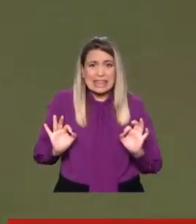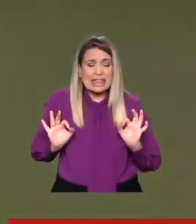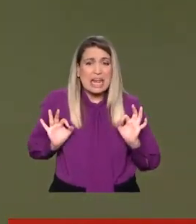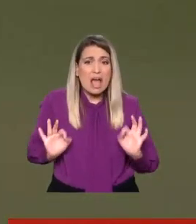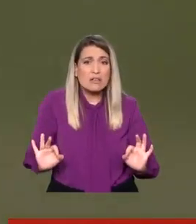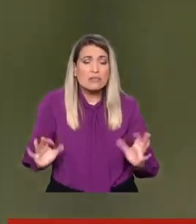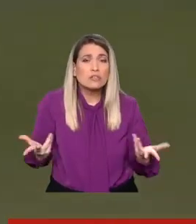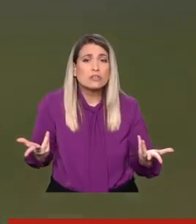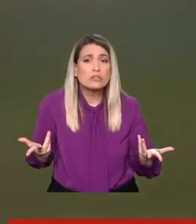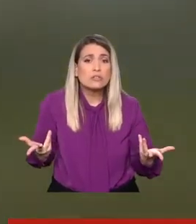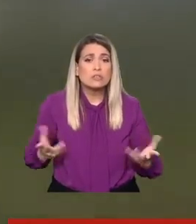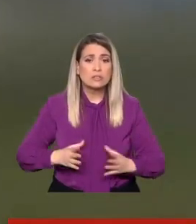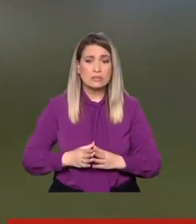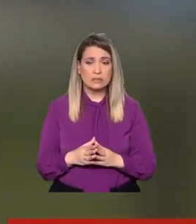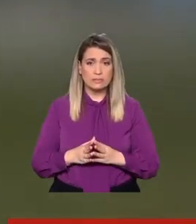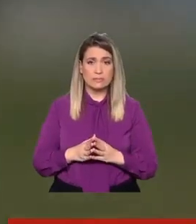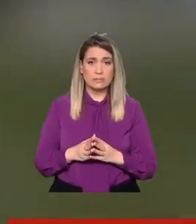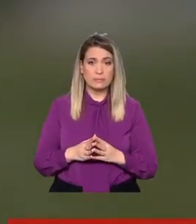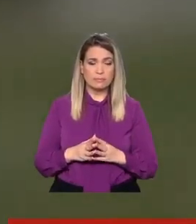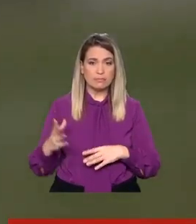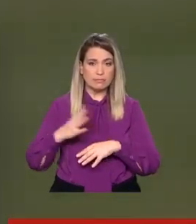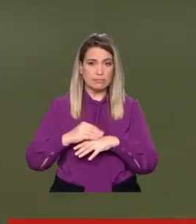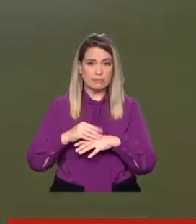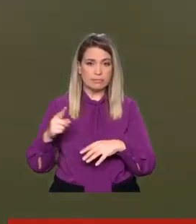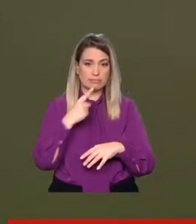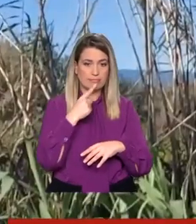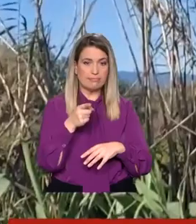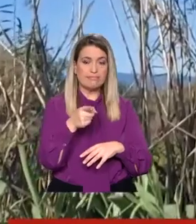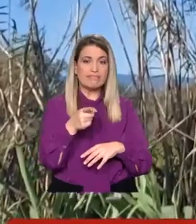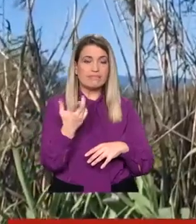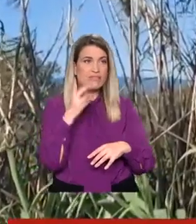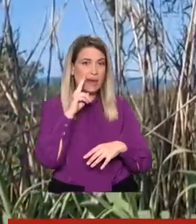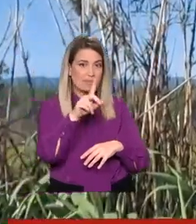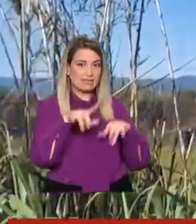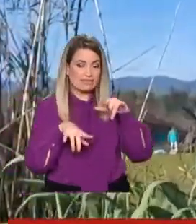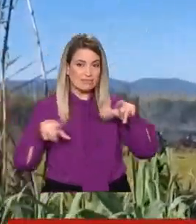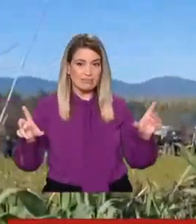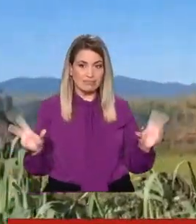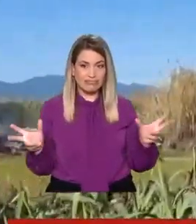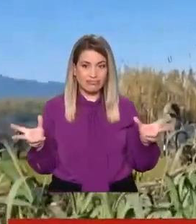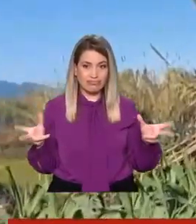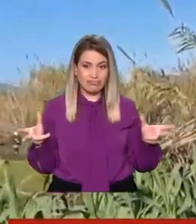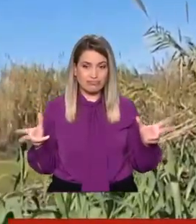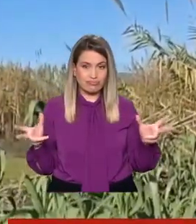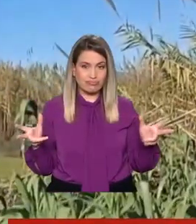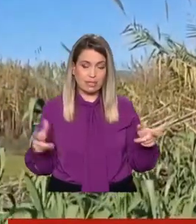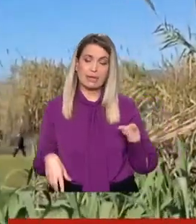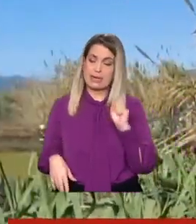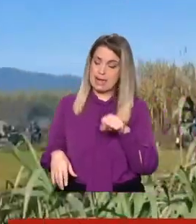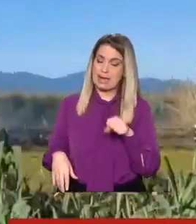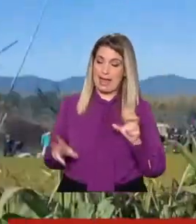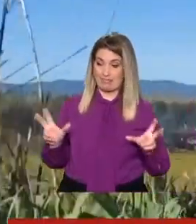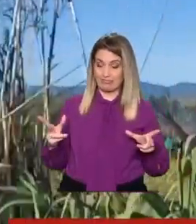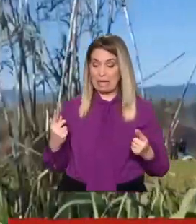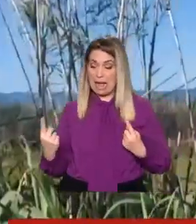βρει σίγουρα. Είναι τα υδραυλικά του αεροπλάνου από τη στιγμή που φαίνεται στον αέρα να μην είναι σταθερό ή ο κινητήρας, έτσι. Ένα από τα δύο. Περισσότεροι